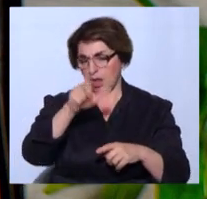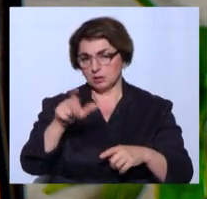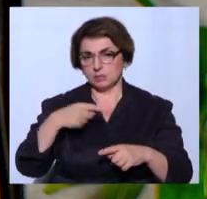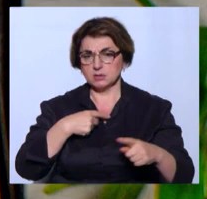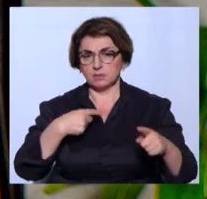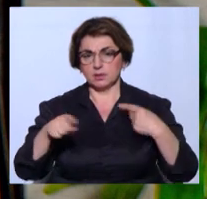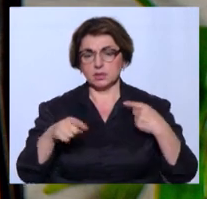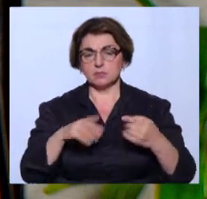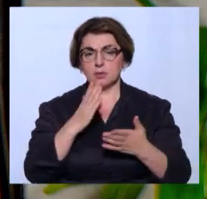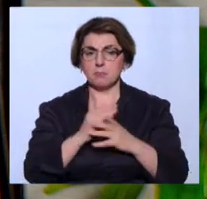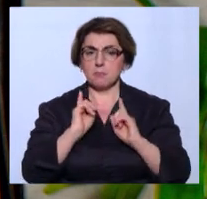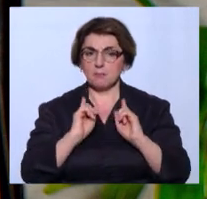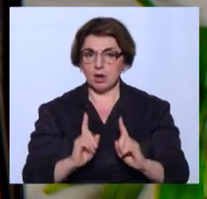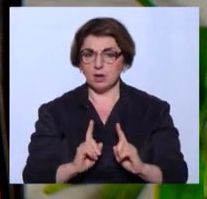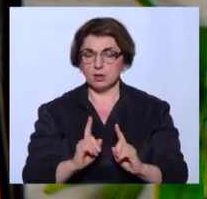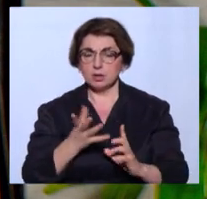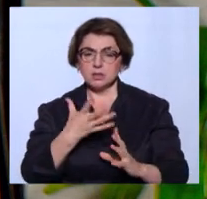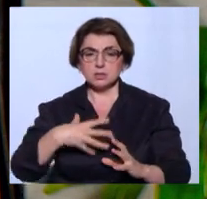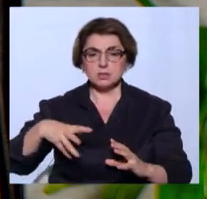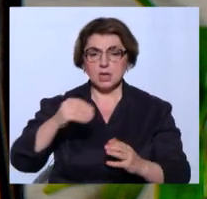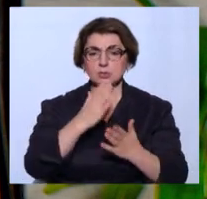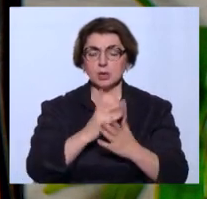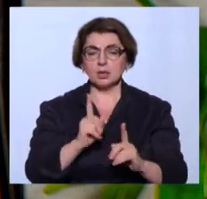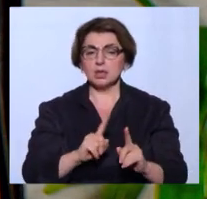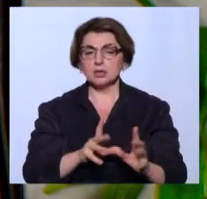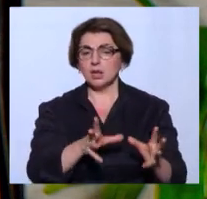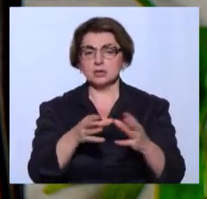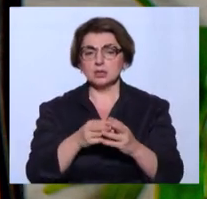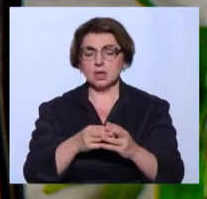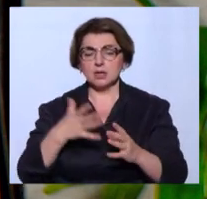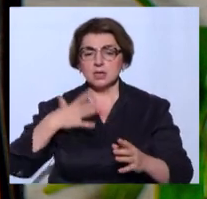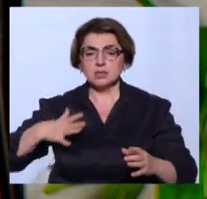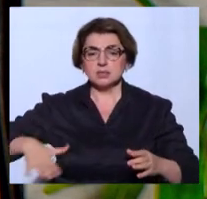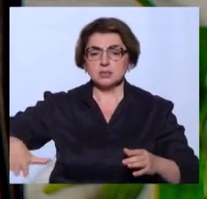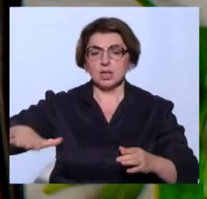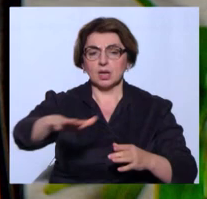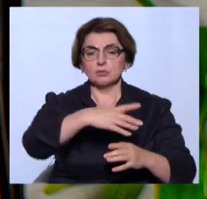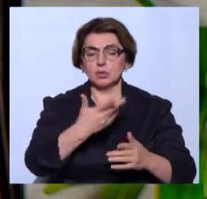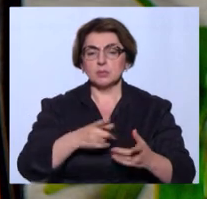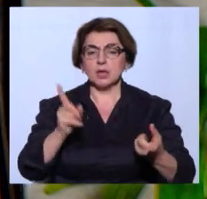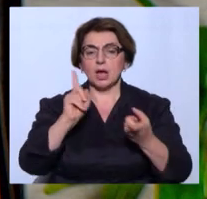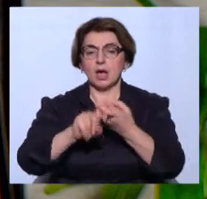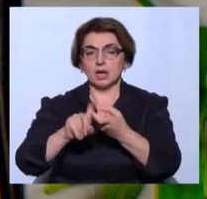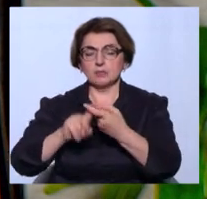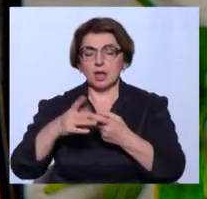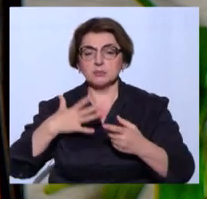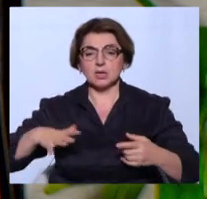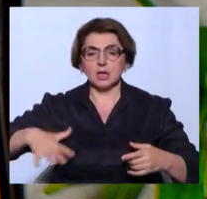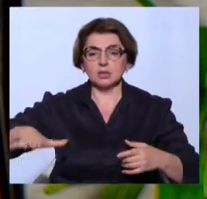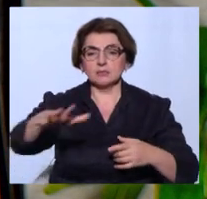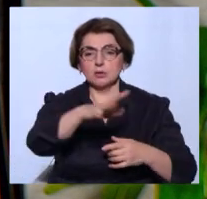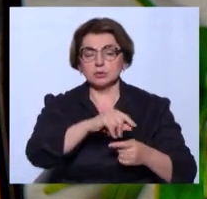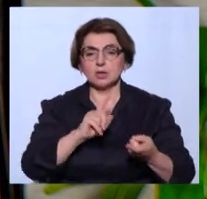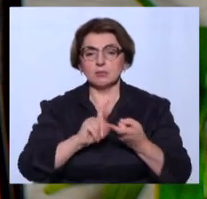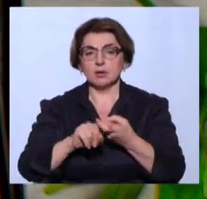ერთმანეთისგან განსხვავდებოდეთ, მაგრამ საერთო გვაქვს ქვეყანა და საერთო გვაქვს ის, რაც ამ ქვეყანას აკავშირებს, რაც ამ ქვეყანასთან